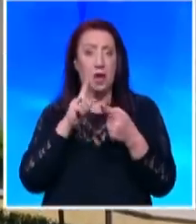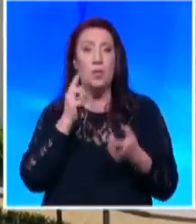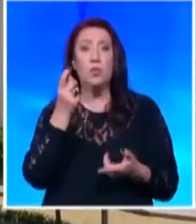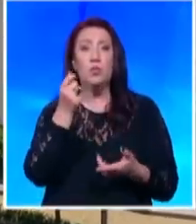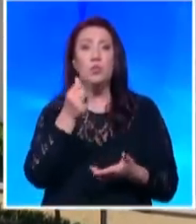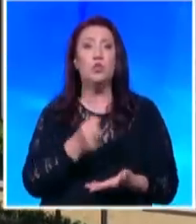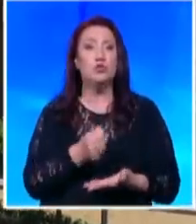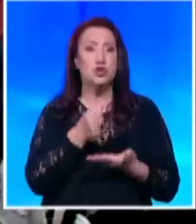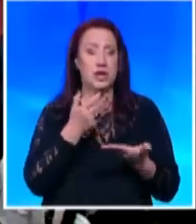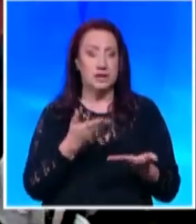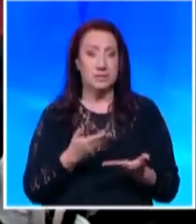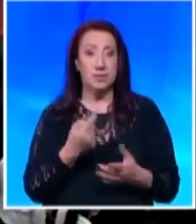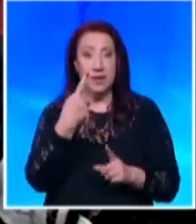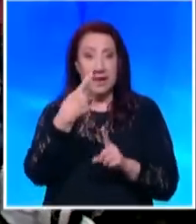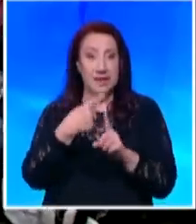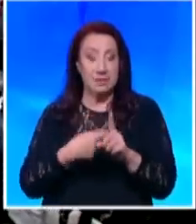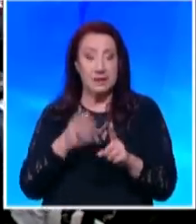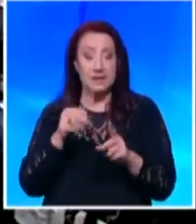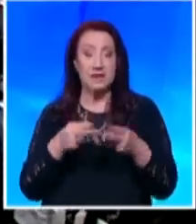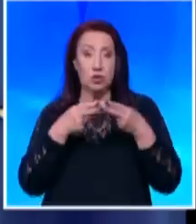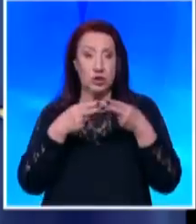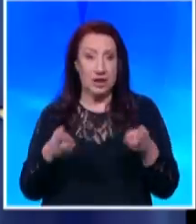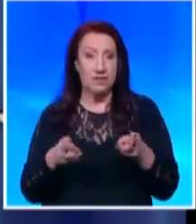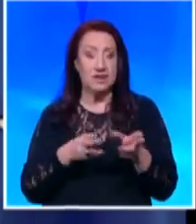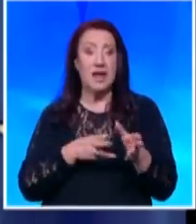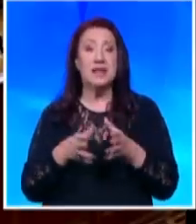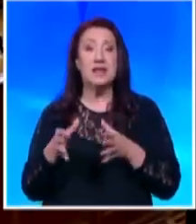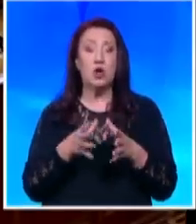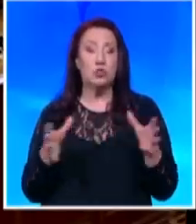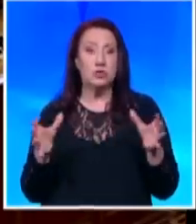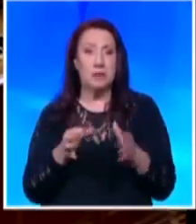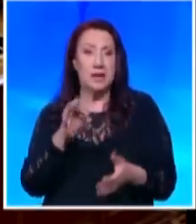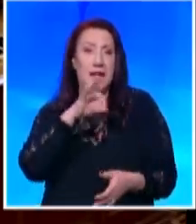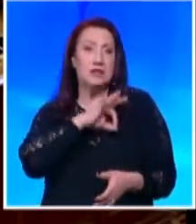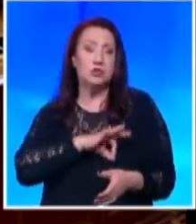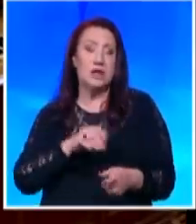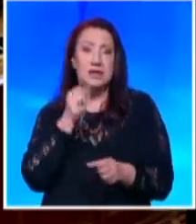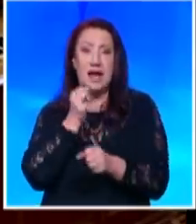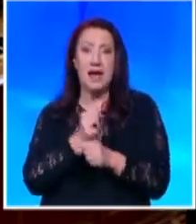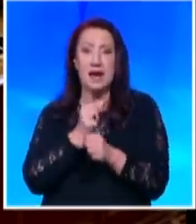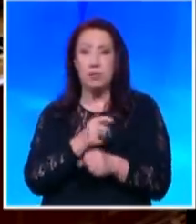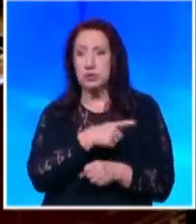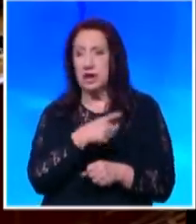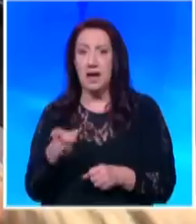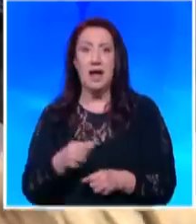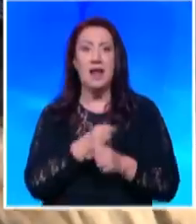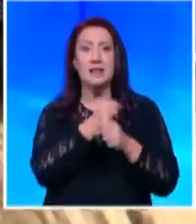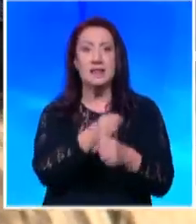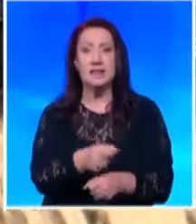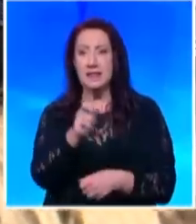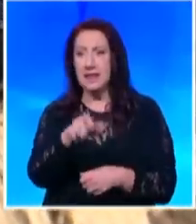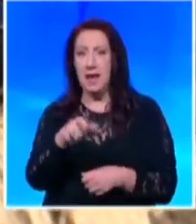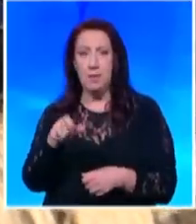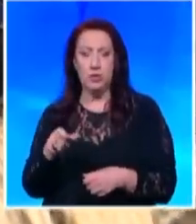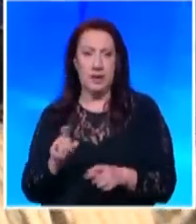месец от старта на новото народно събрание, резултат от работата на депутатите няма, заяви президентът. И за мен е